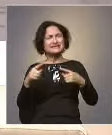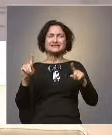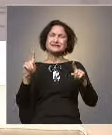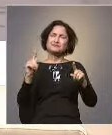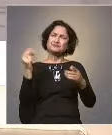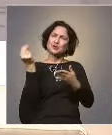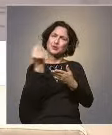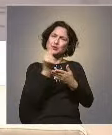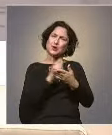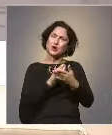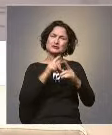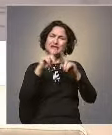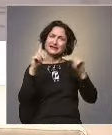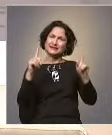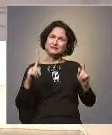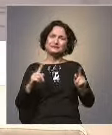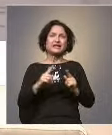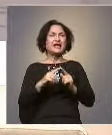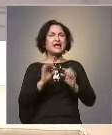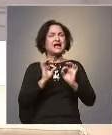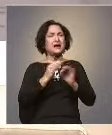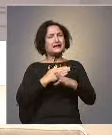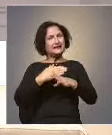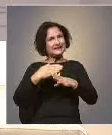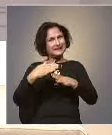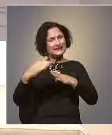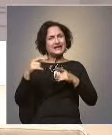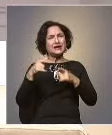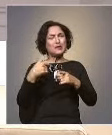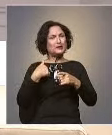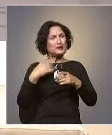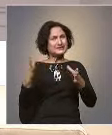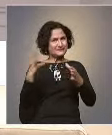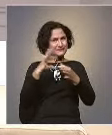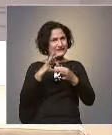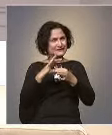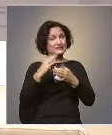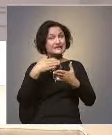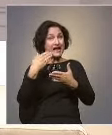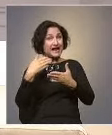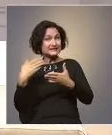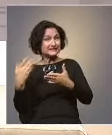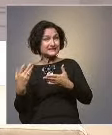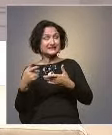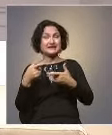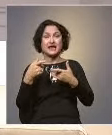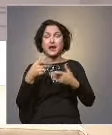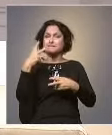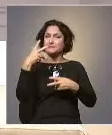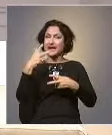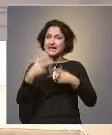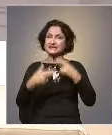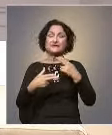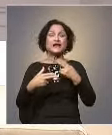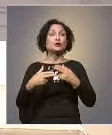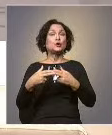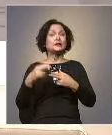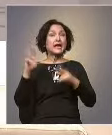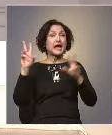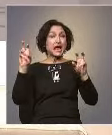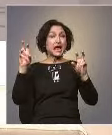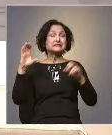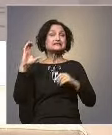по особен начин заинтригувана от разказите на Елена Алексиева. Що се отнася до заглавието, прекъсването на Самсара,